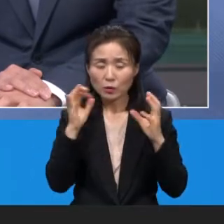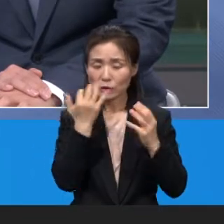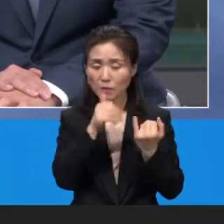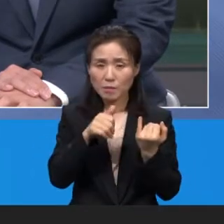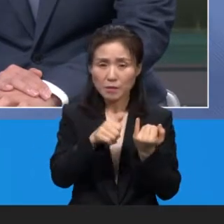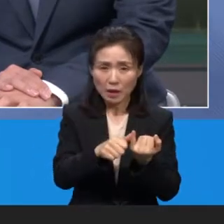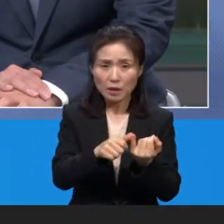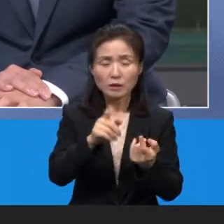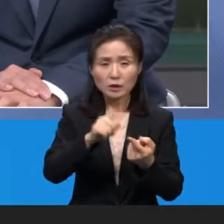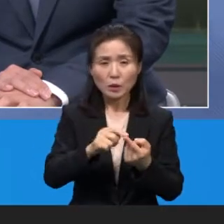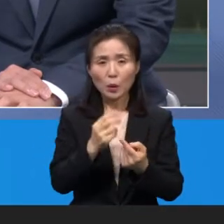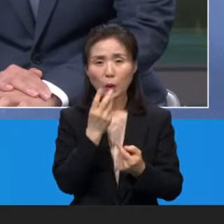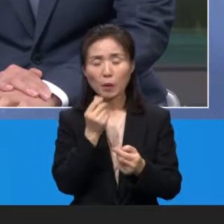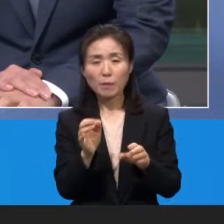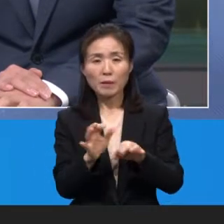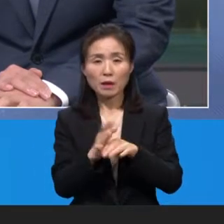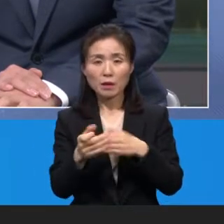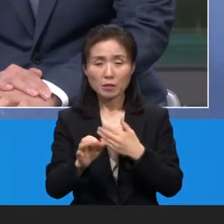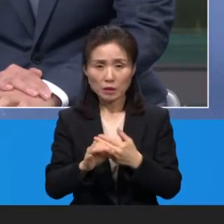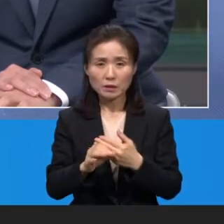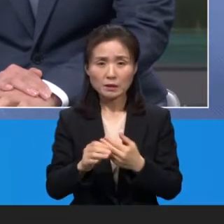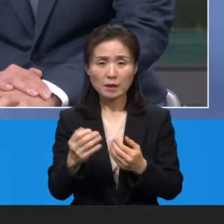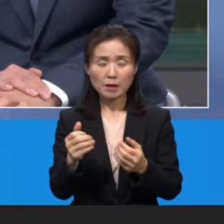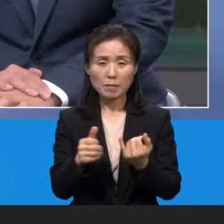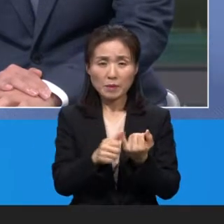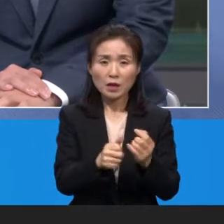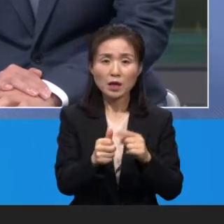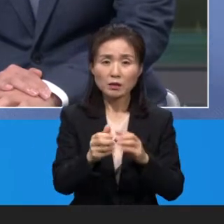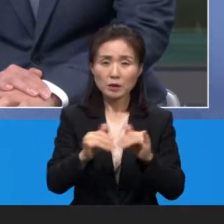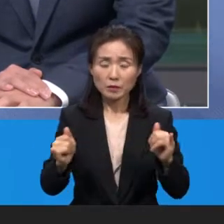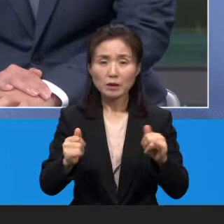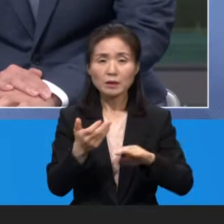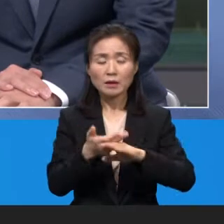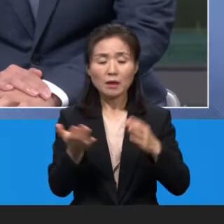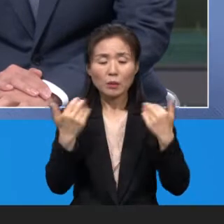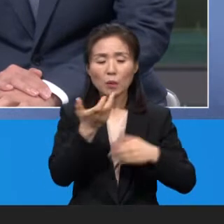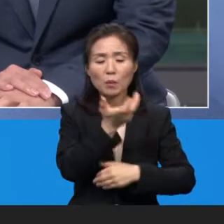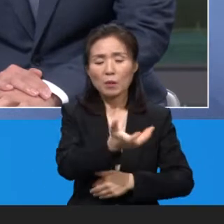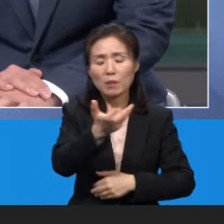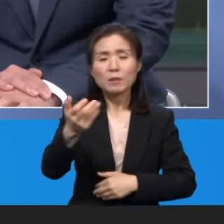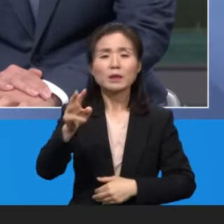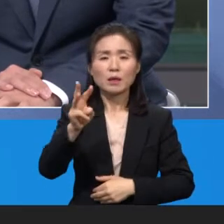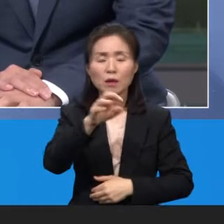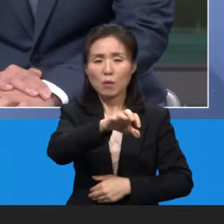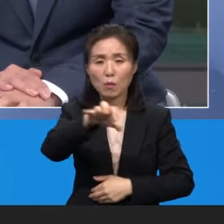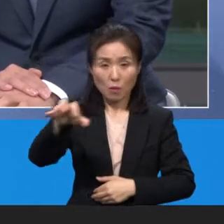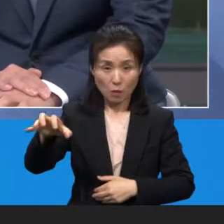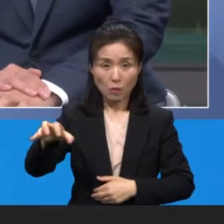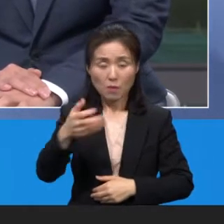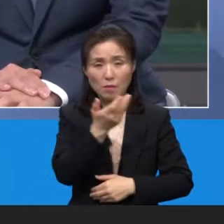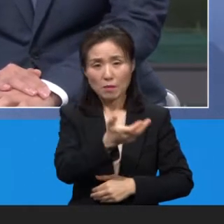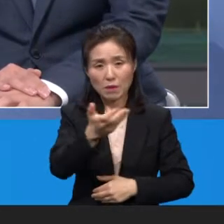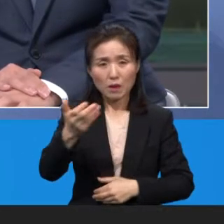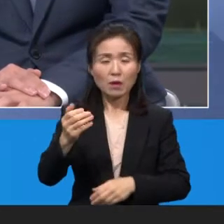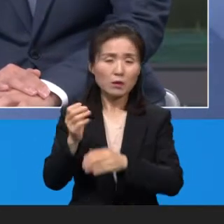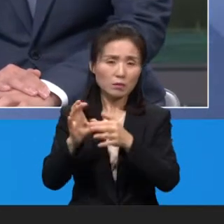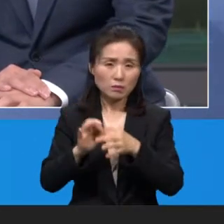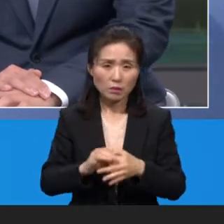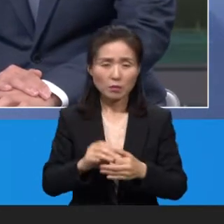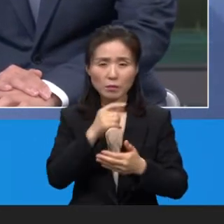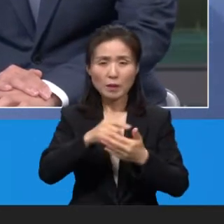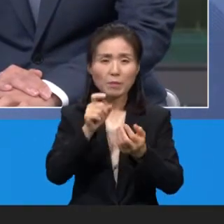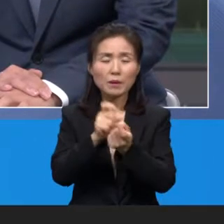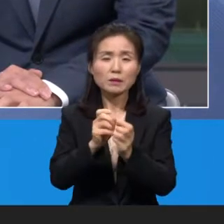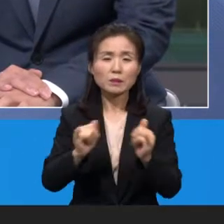가이 도사가 각기 다른 세 개의 학군을 옮겨다니면서 피해자가 최대 일은 3명까지 발생할 수 있다는 겁니다 이